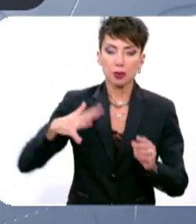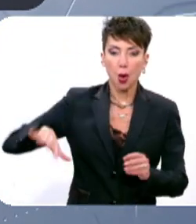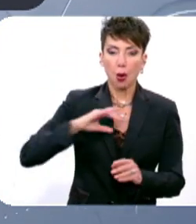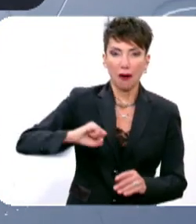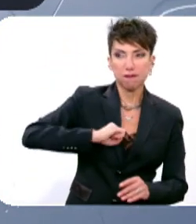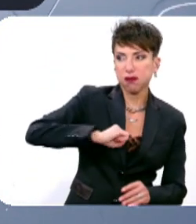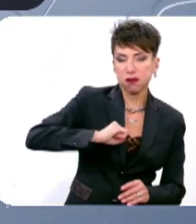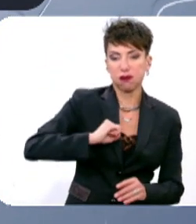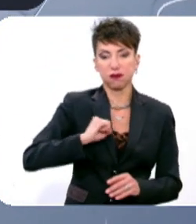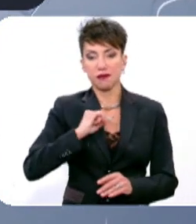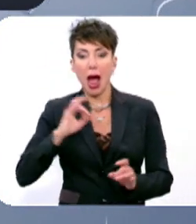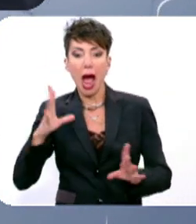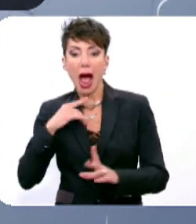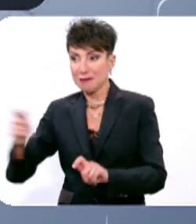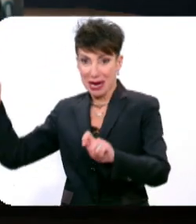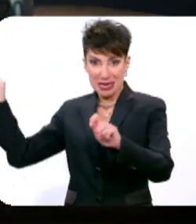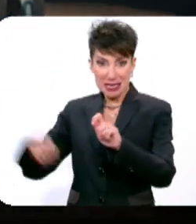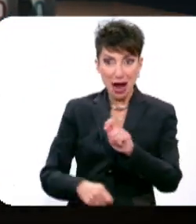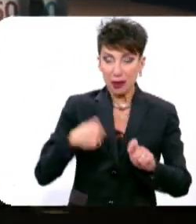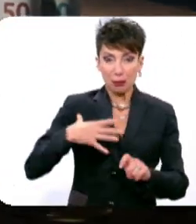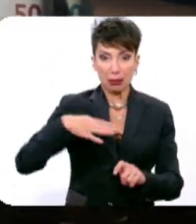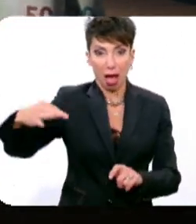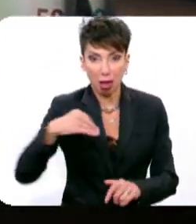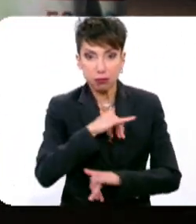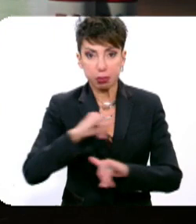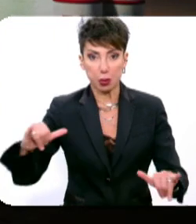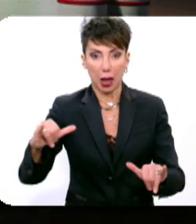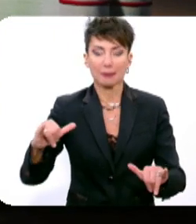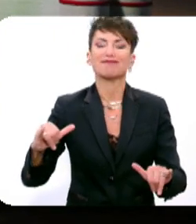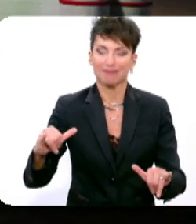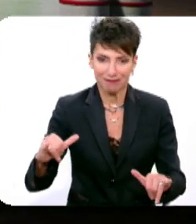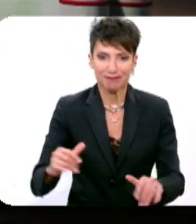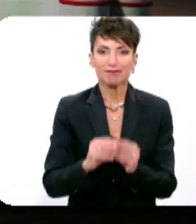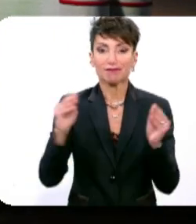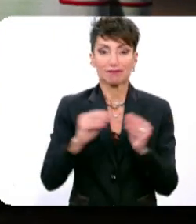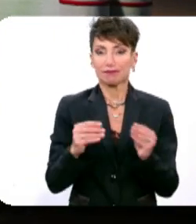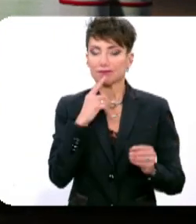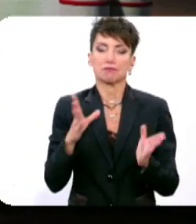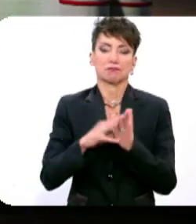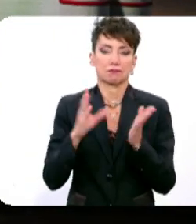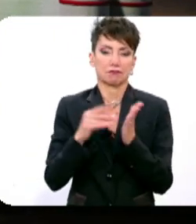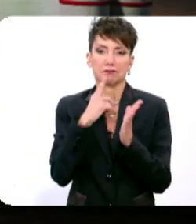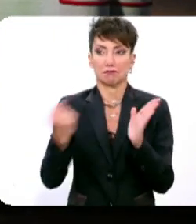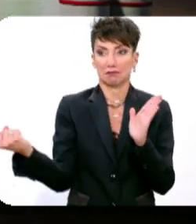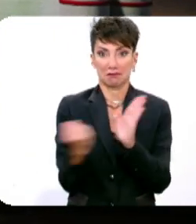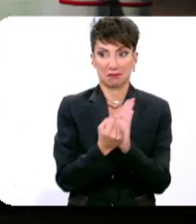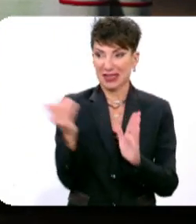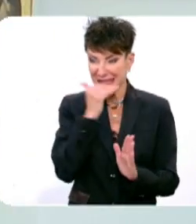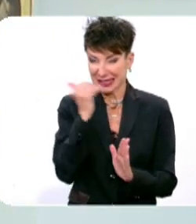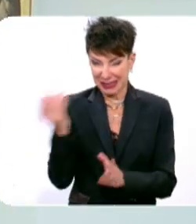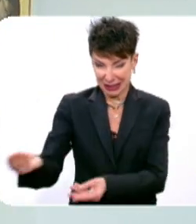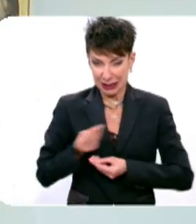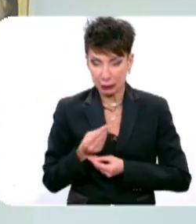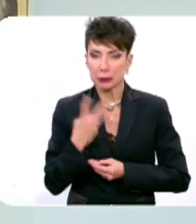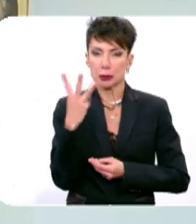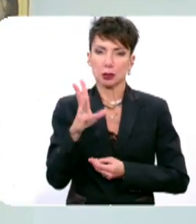στην κοινωνία ότι αν θα το κάνουμε δεν θα βρούμε δουλειά ποτέ. Η ταρίφα για την επίσπευση της έκδοσης της άδειας έφτανε έως και τα 350 ευρώ.